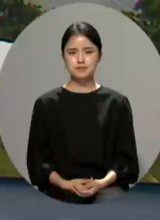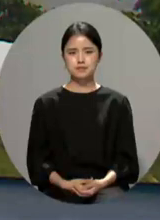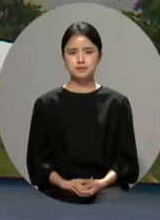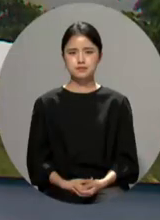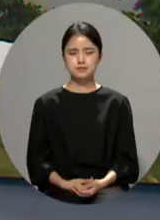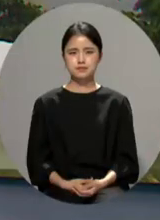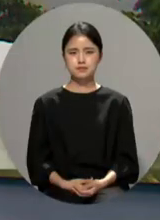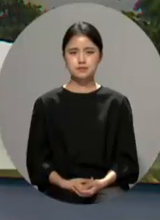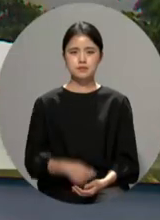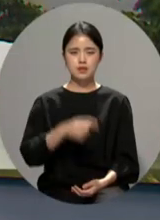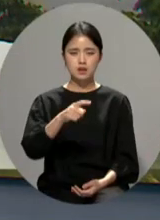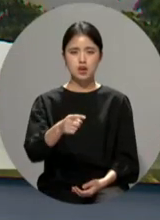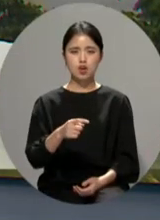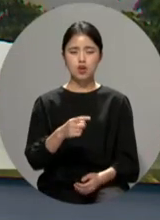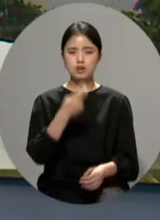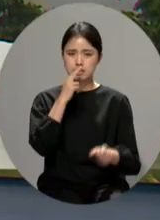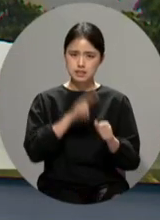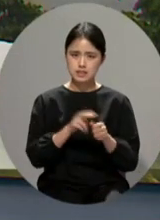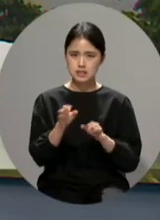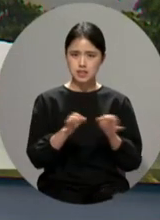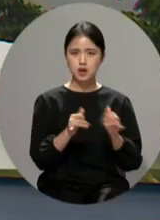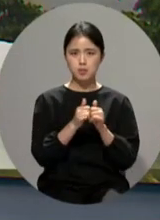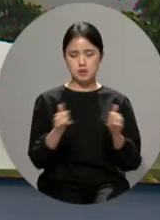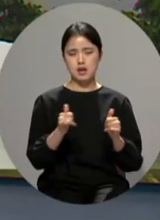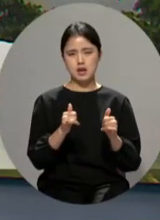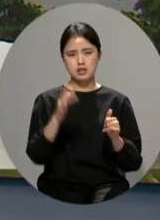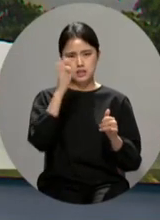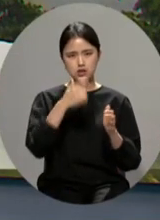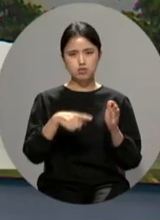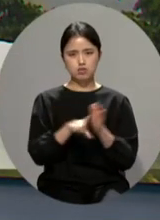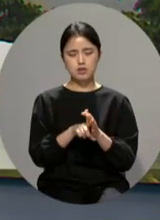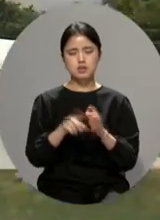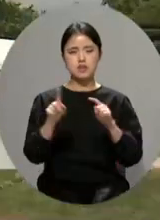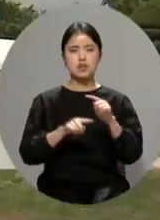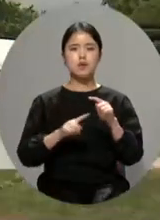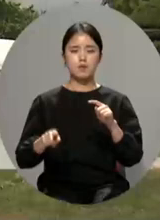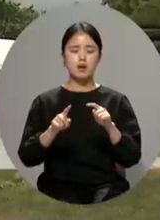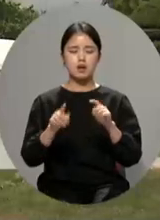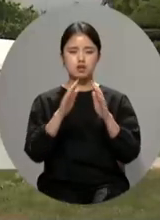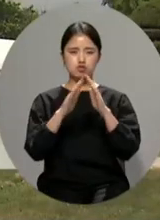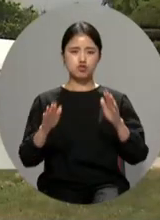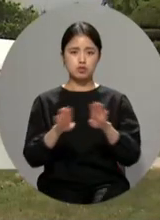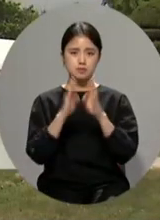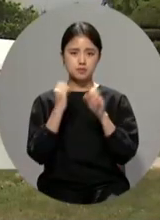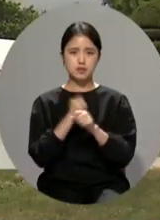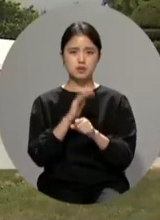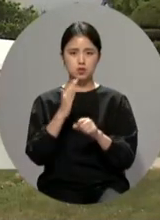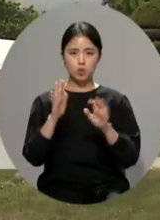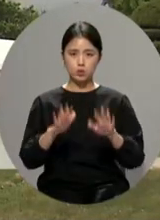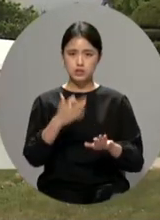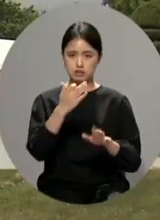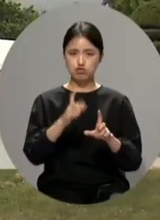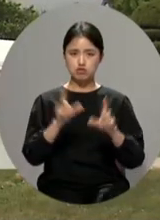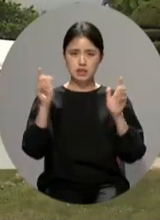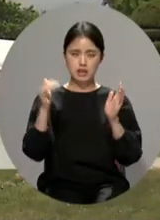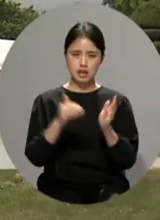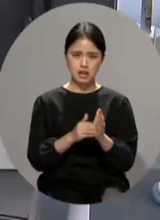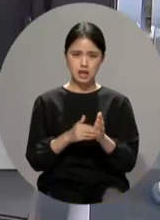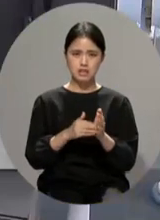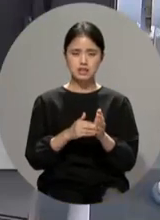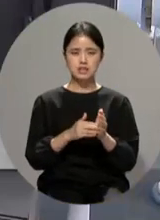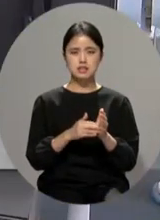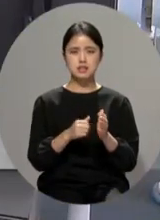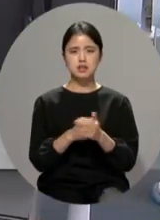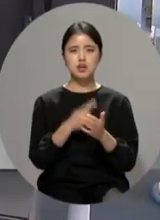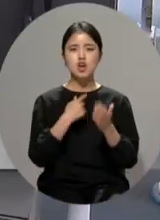유망 창업과 발굴을 위한 창업 경진대회가 전주에서 열립니다 전주시는 오는 19일까지 업력 3년